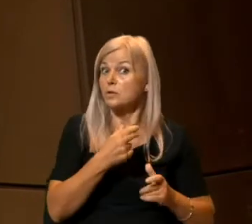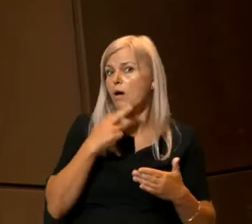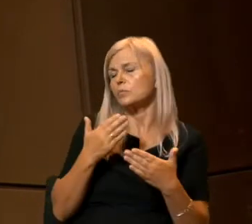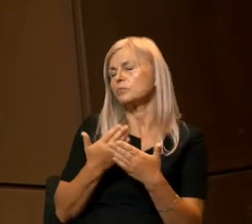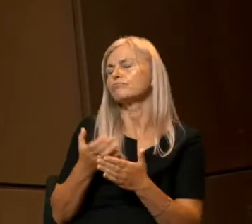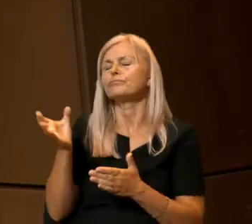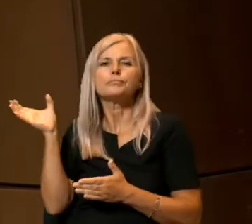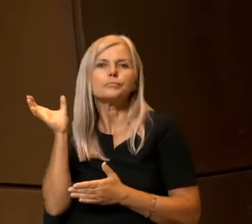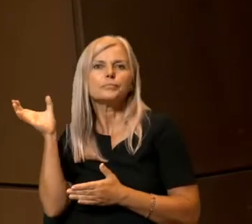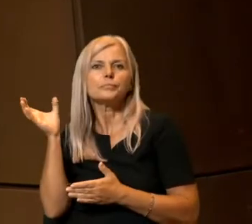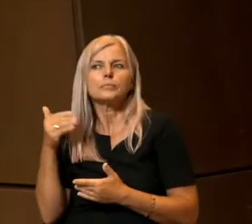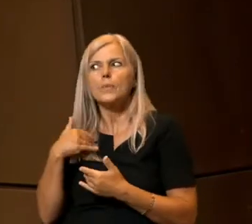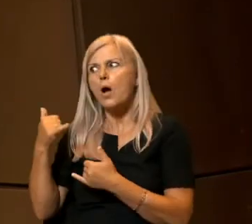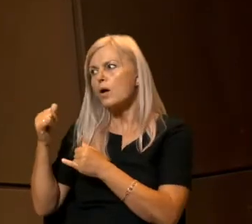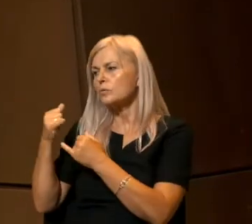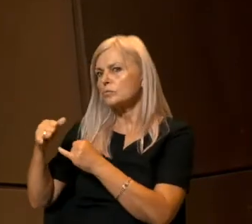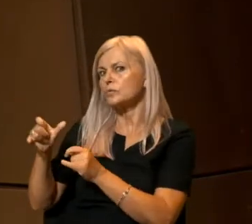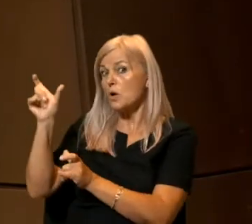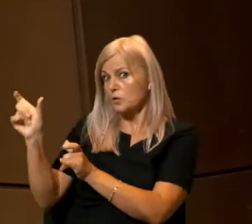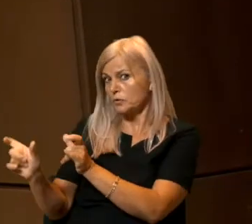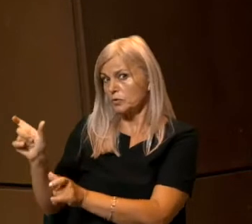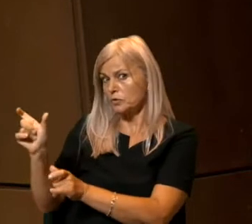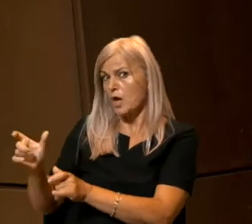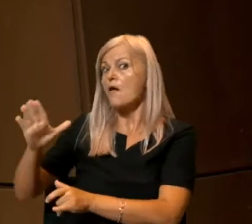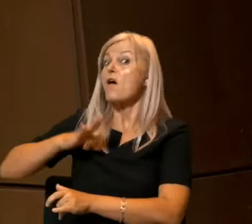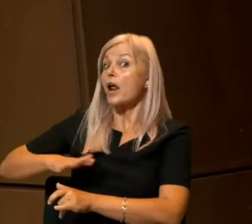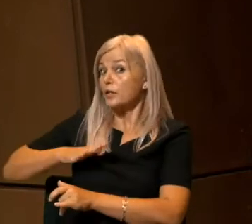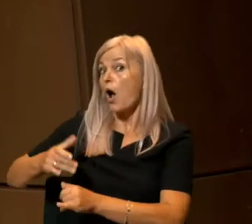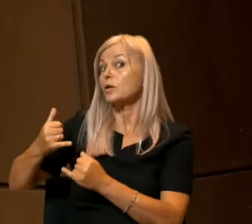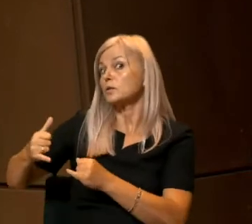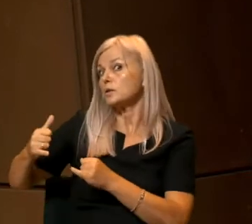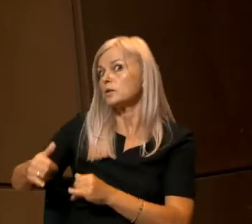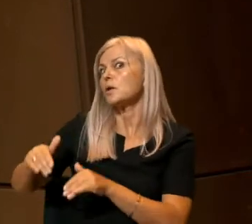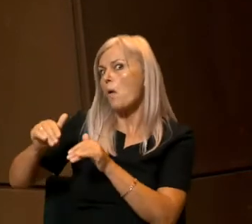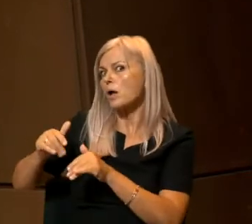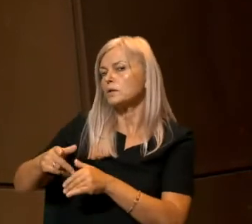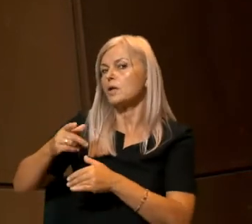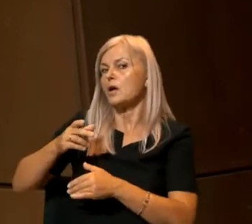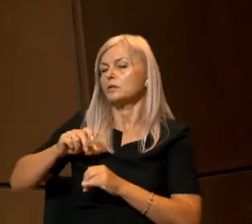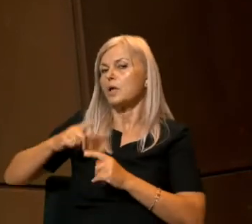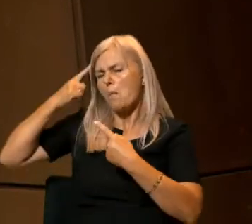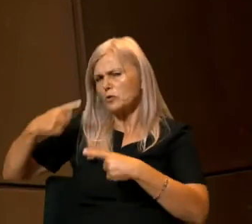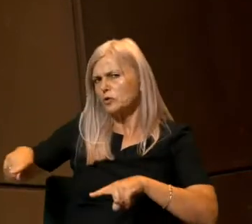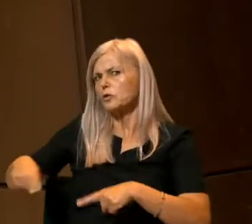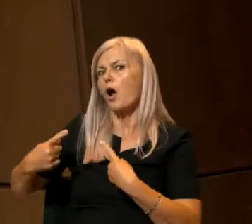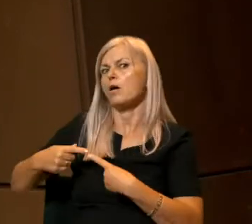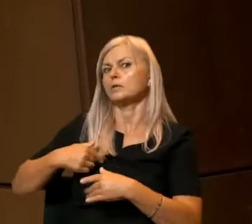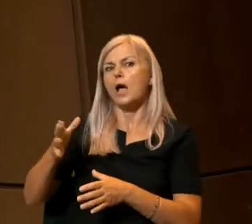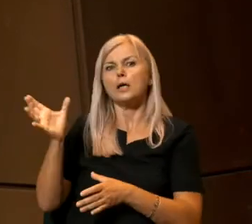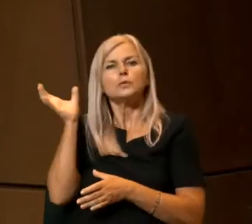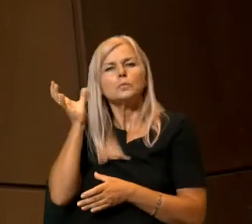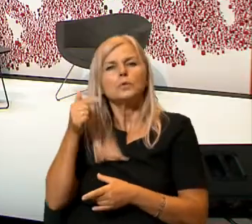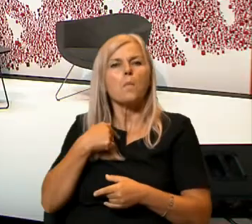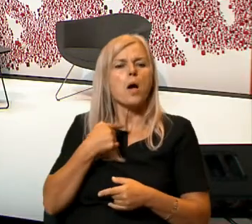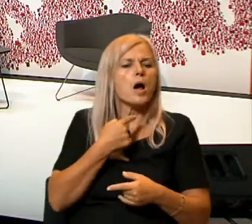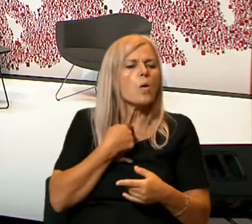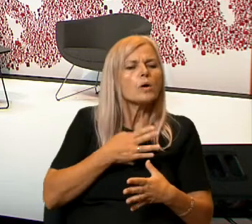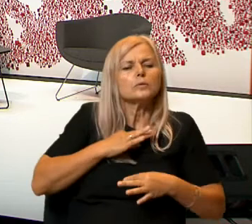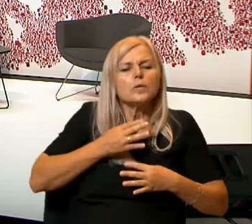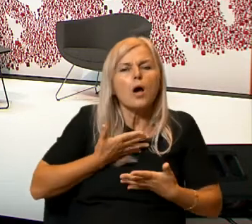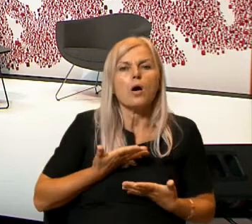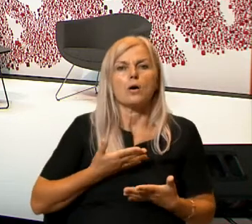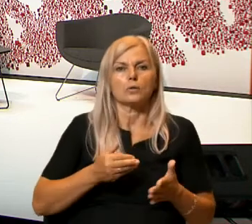słuchamy kogoś o innych interesach, wartościach i przekonaniach, słuchamy jego głosu i dotyka nas